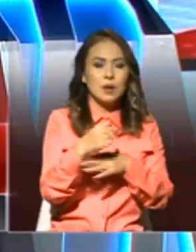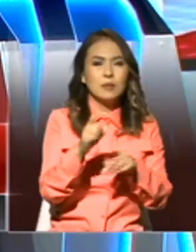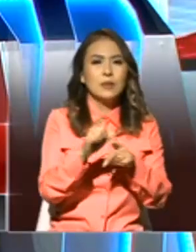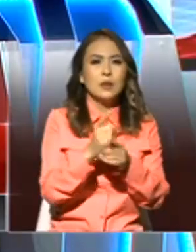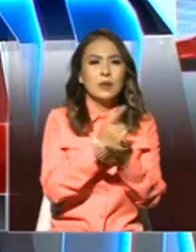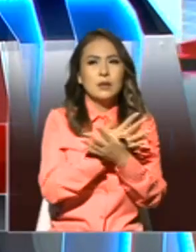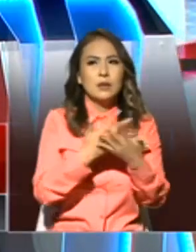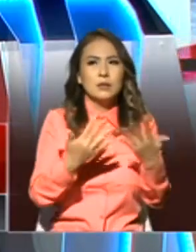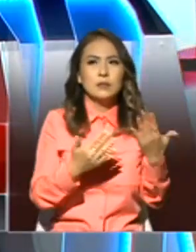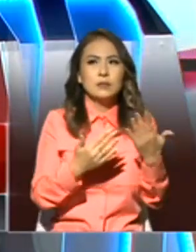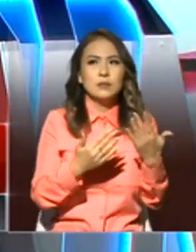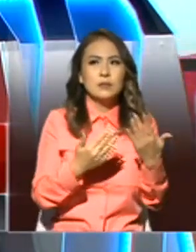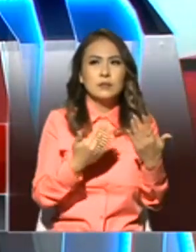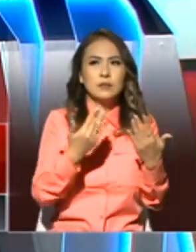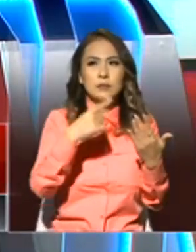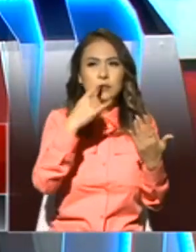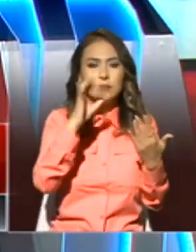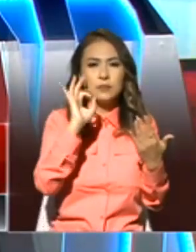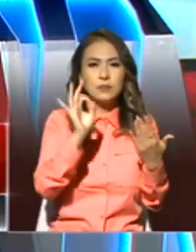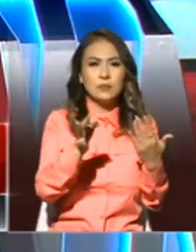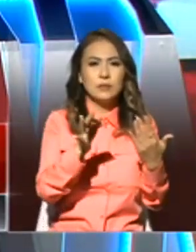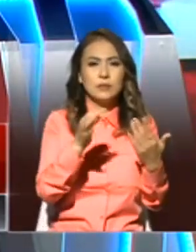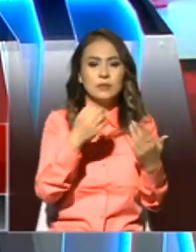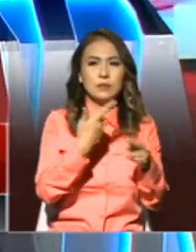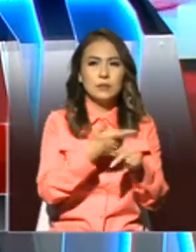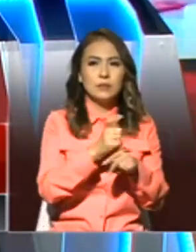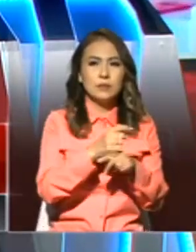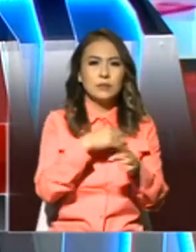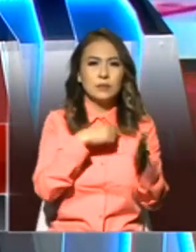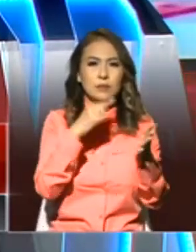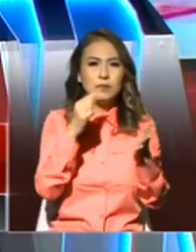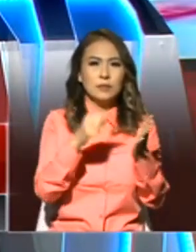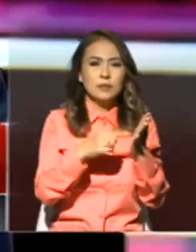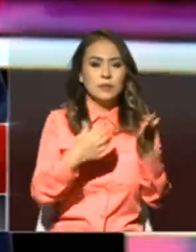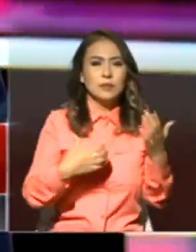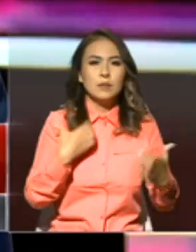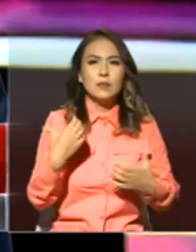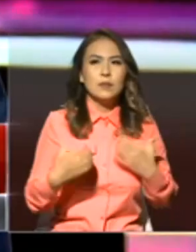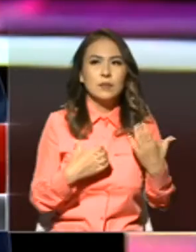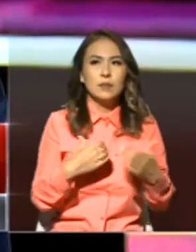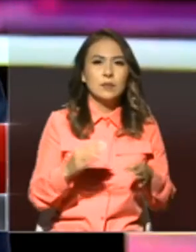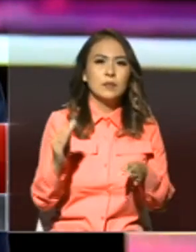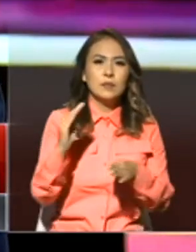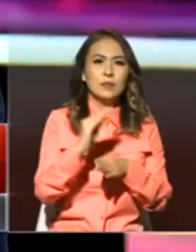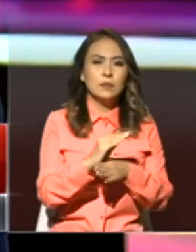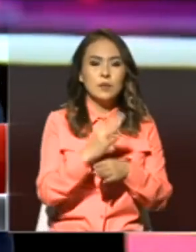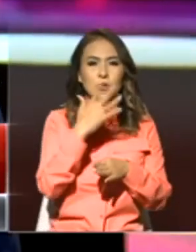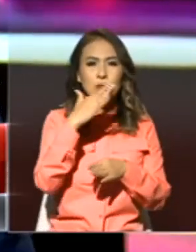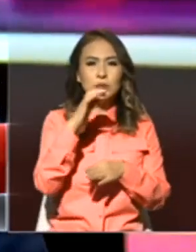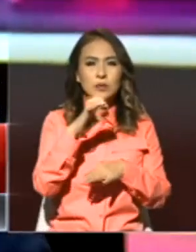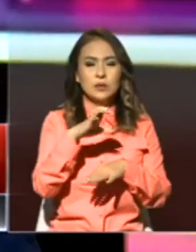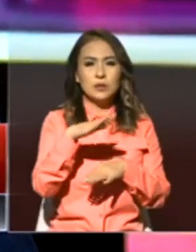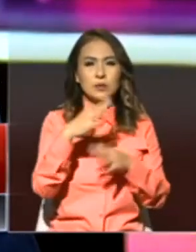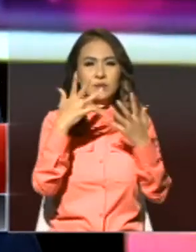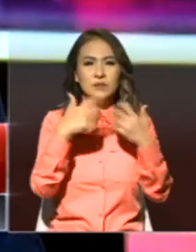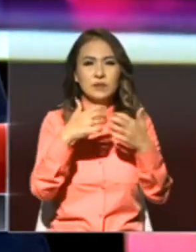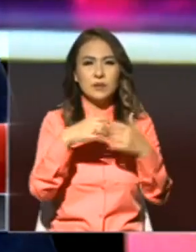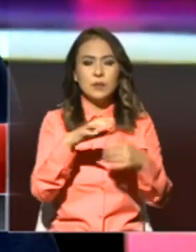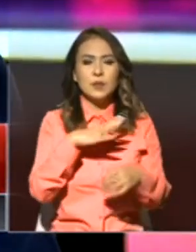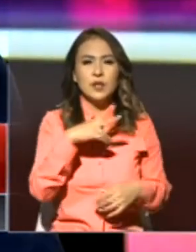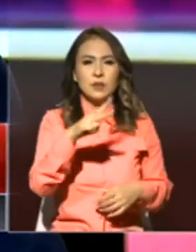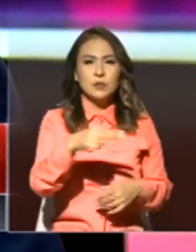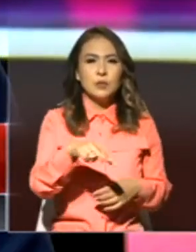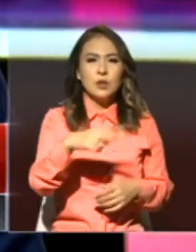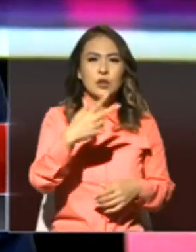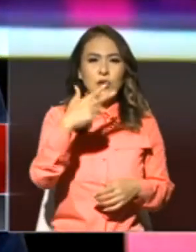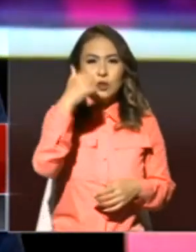қастырасыз. Сіздің айтқаныңыз өте жақсы болды. Мен осы сұрақ қойылмай кетеме деп алаңдап отыр едім. Толтырып өтейік. Ұлттық статистика бюросының мәліметінше 2023